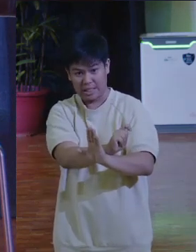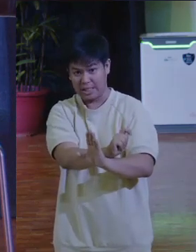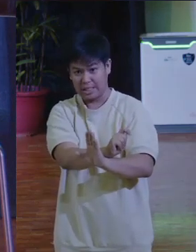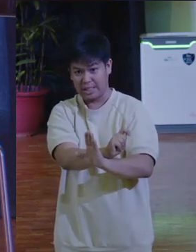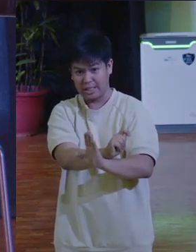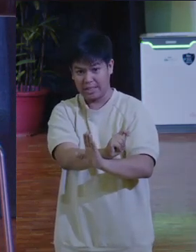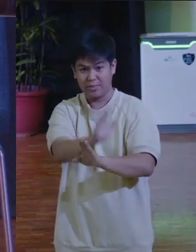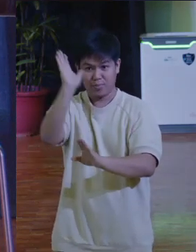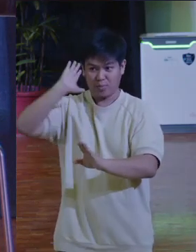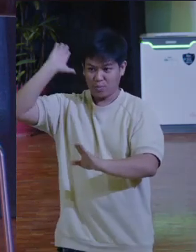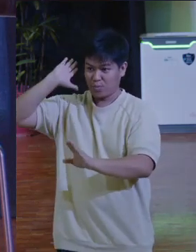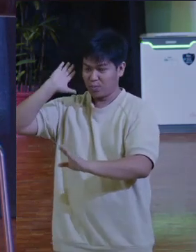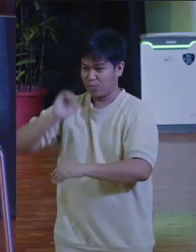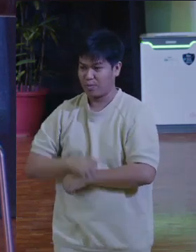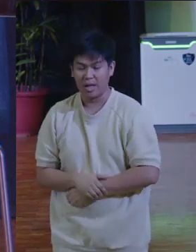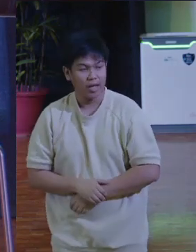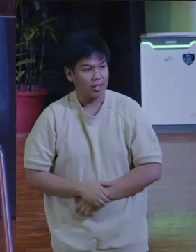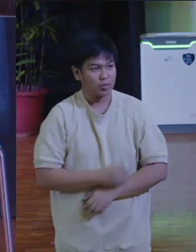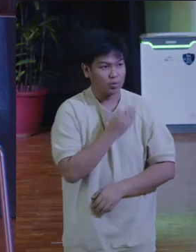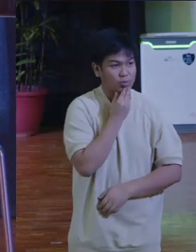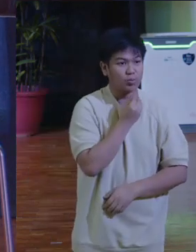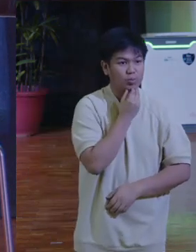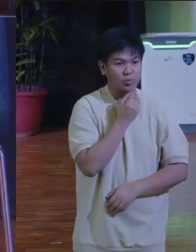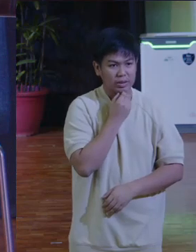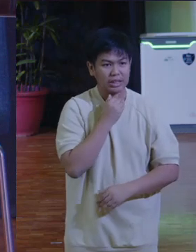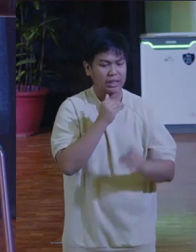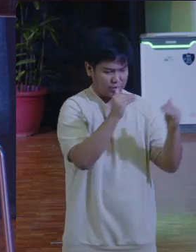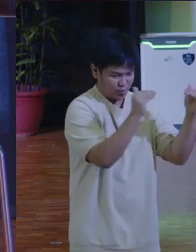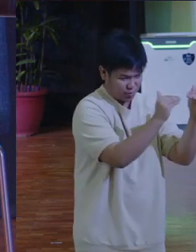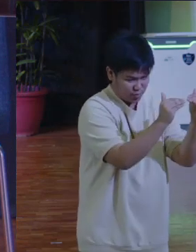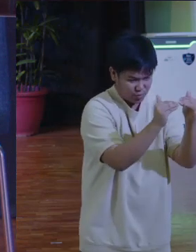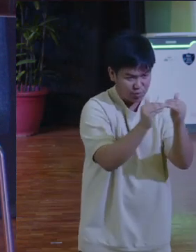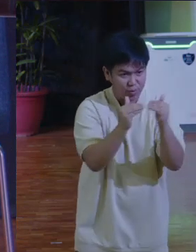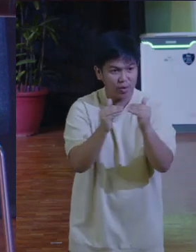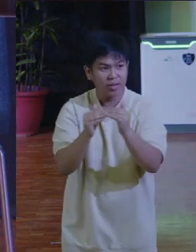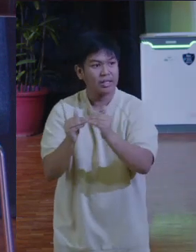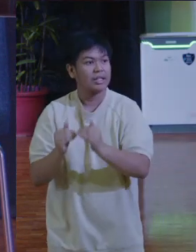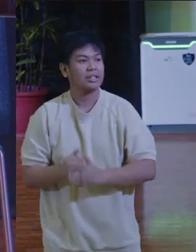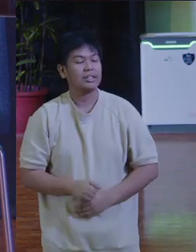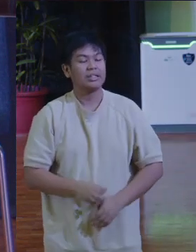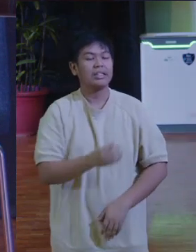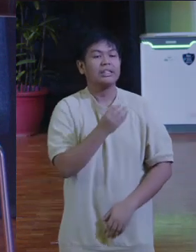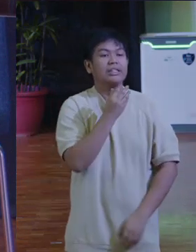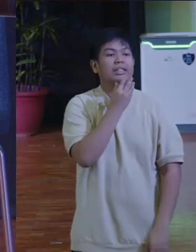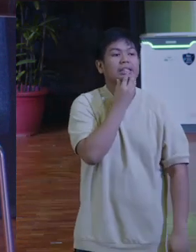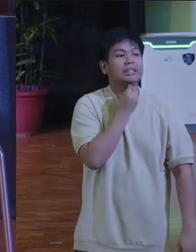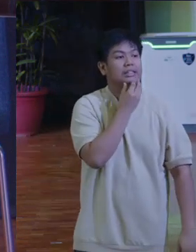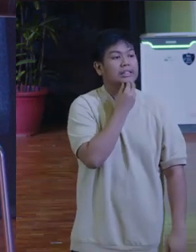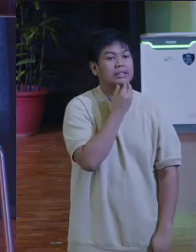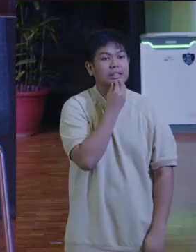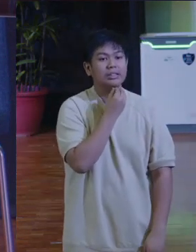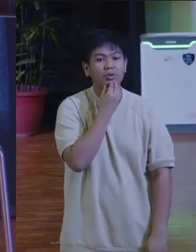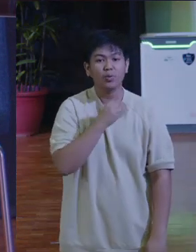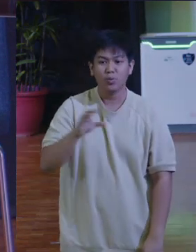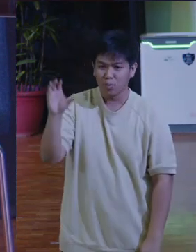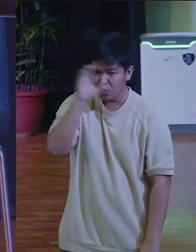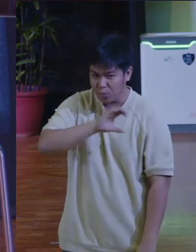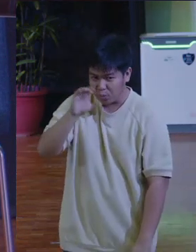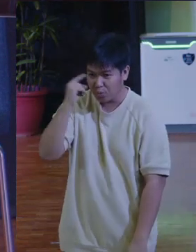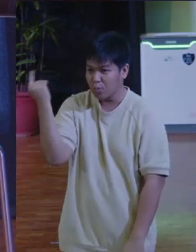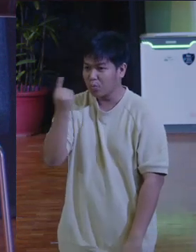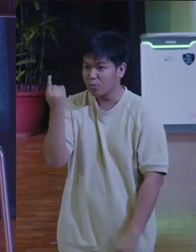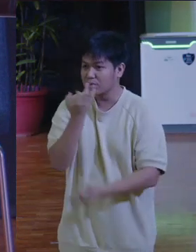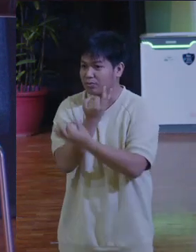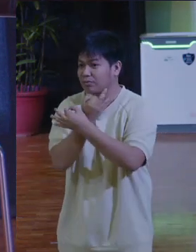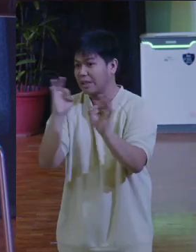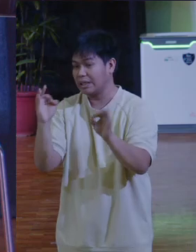na-exile. At ito ay isang consistent theme sa buhay ng Israel. Hinahanap nila palagi ang kanilang freedom. Yung